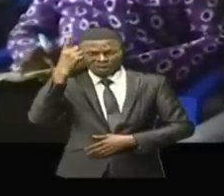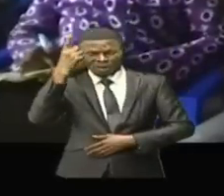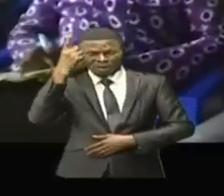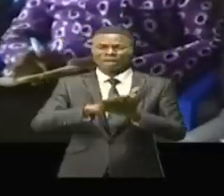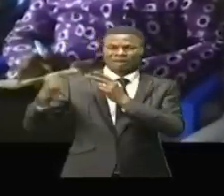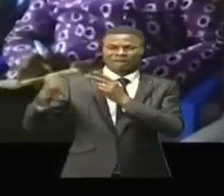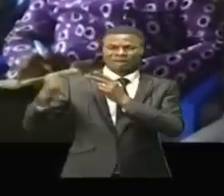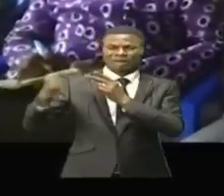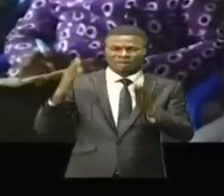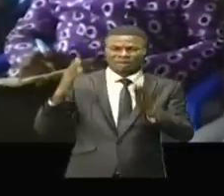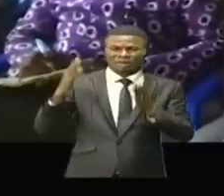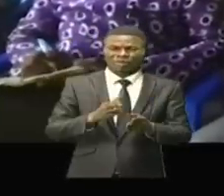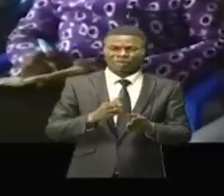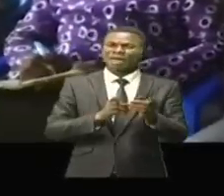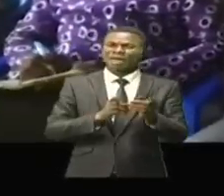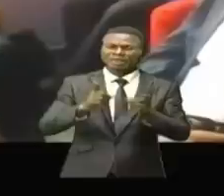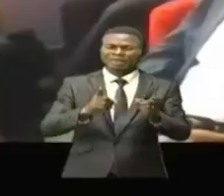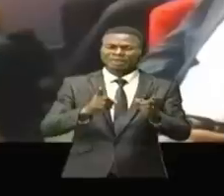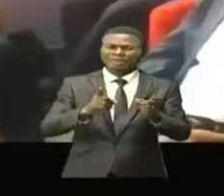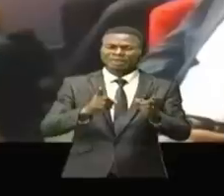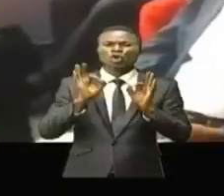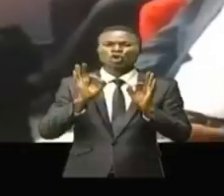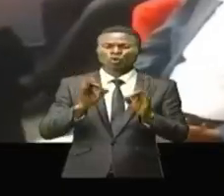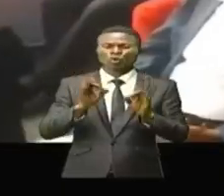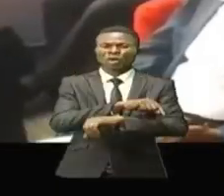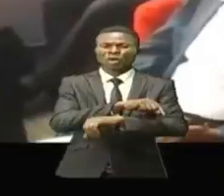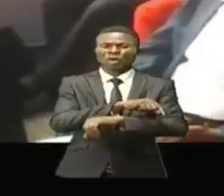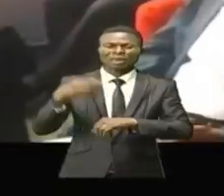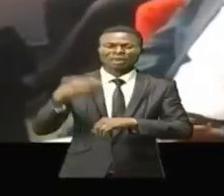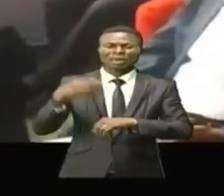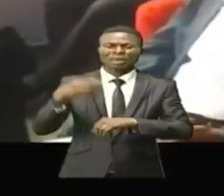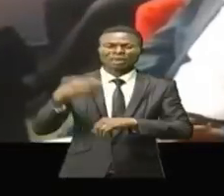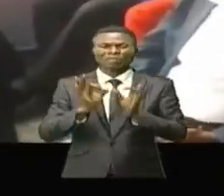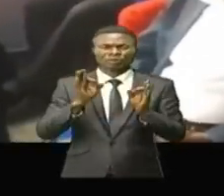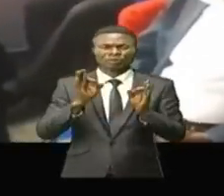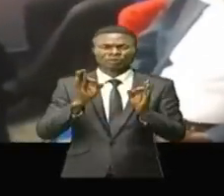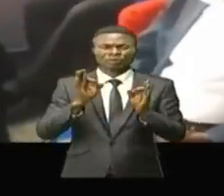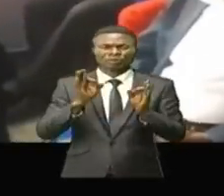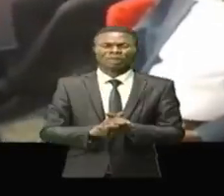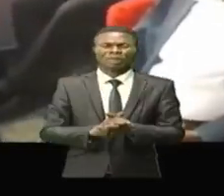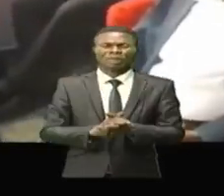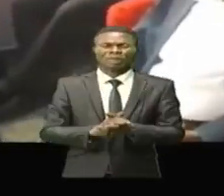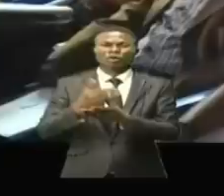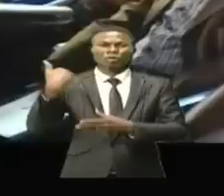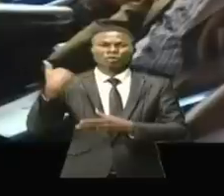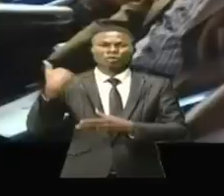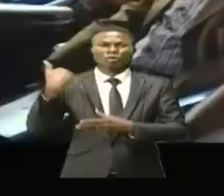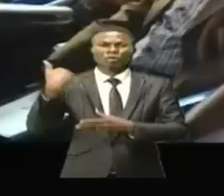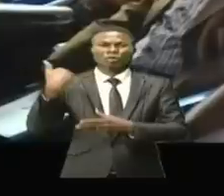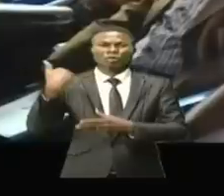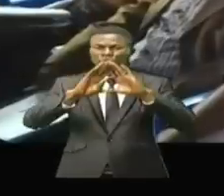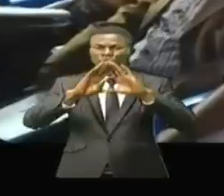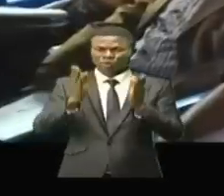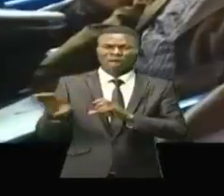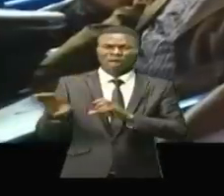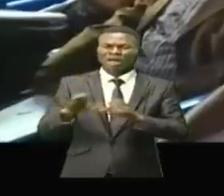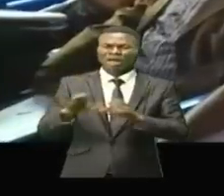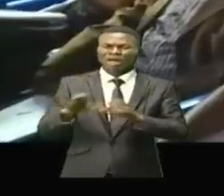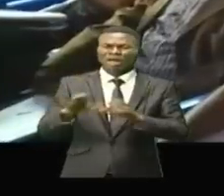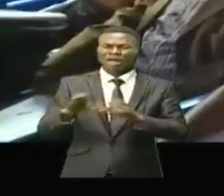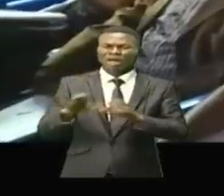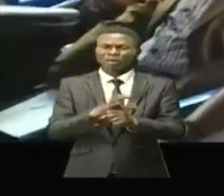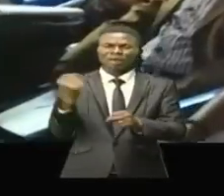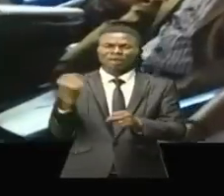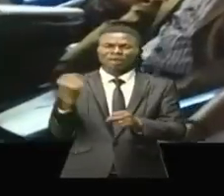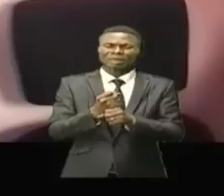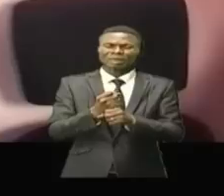nouvelles orientations des 3 axes d'une bonne administration publique, à savoir la tenue de l'état civil à travers ses différents actes et documents, les fonctionnements et les